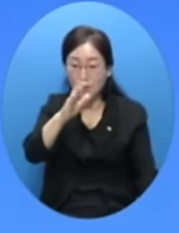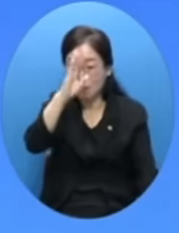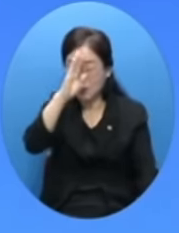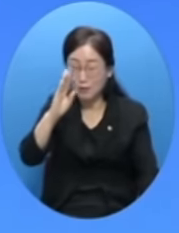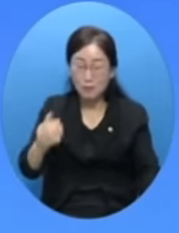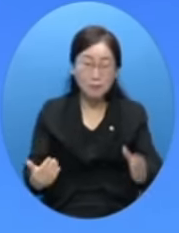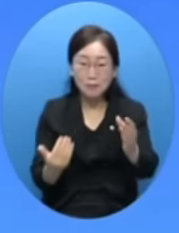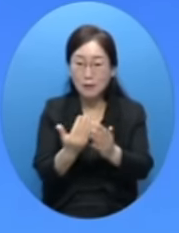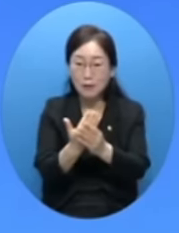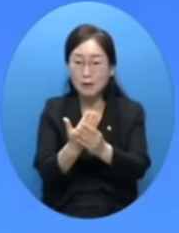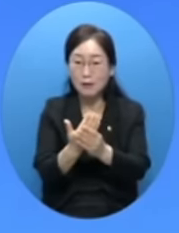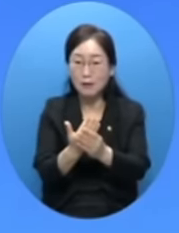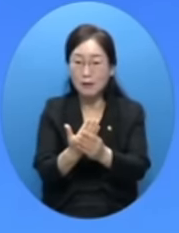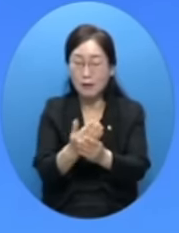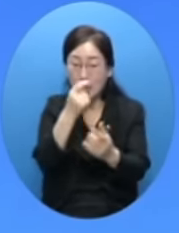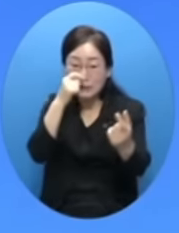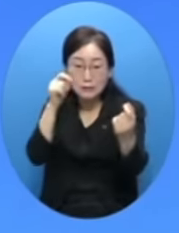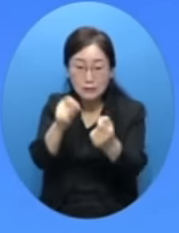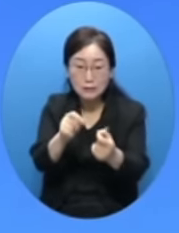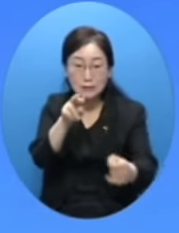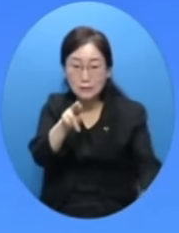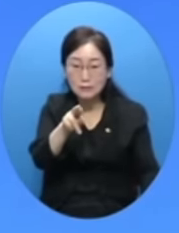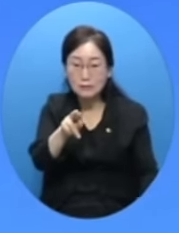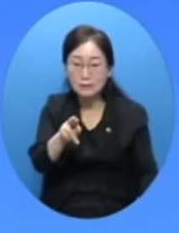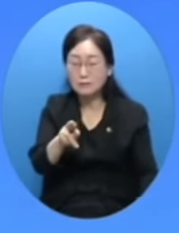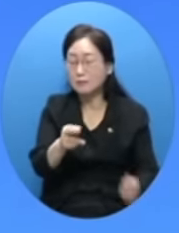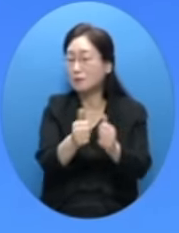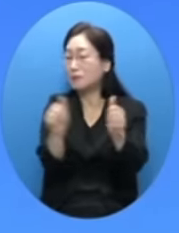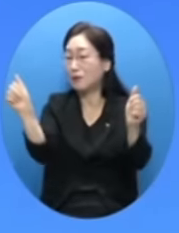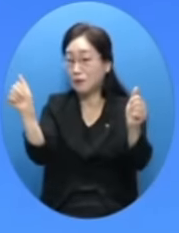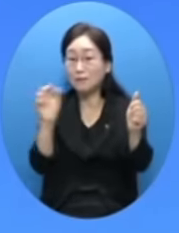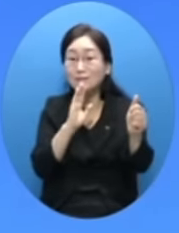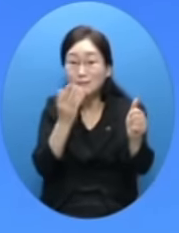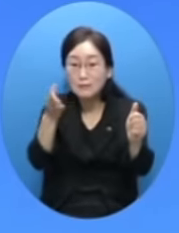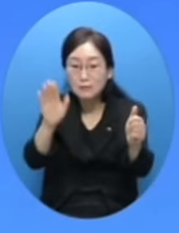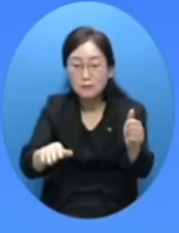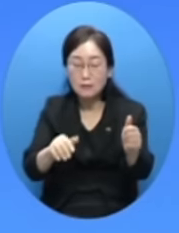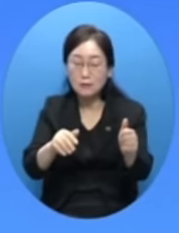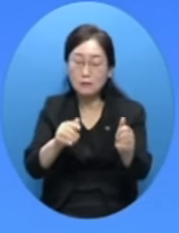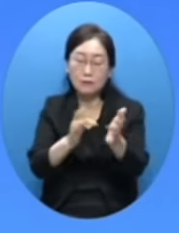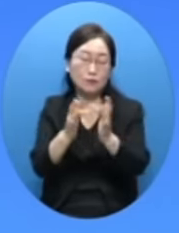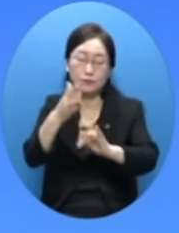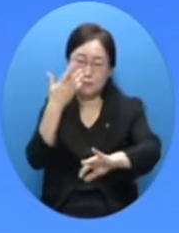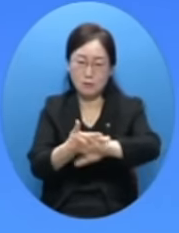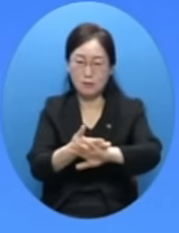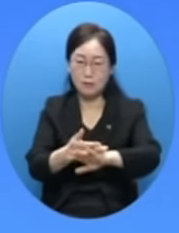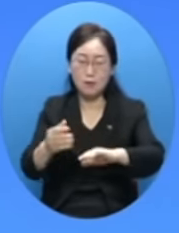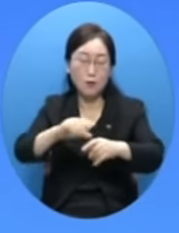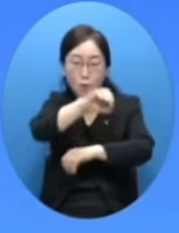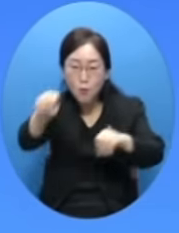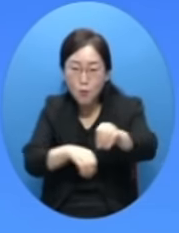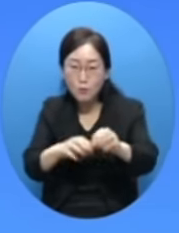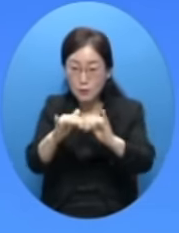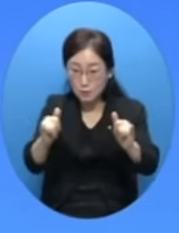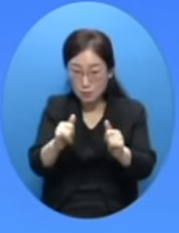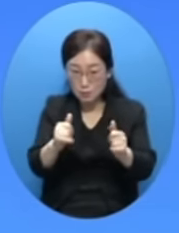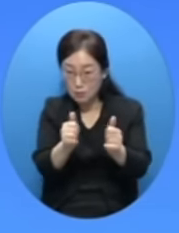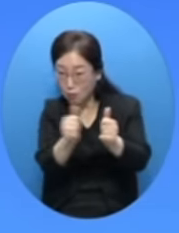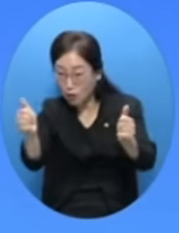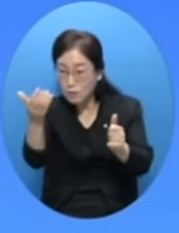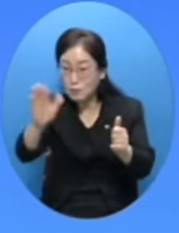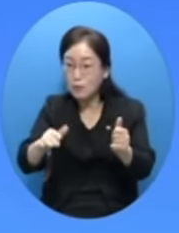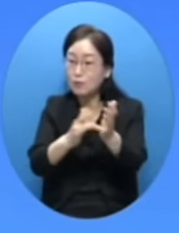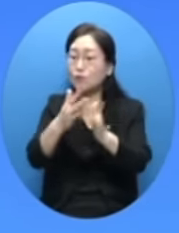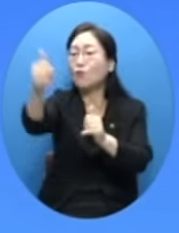병들었다고 갖고 있던 사람도 등을 돌리고 떠나지만은 절대 예수님은 그렇지 않았습니다. 오히려 사람들이 떠날 때 우리 곁에 오셔서